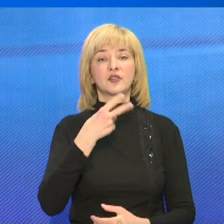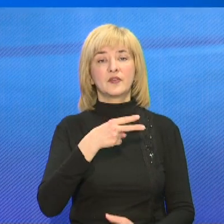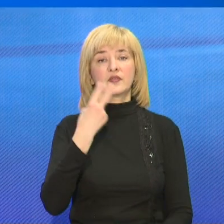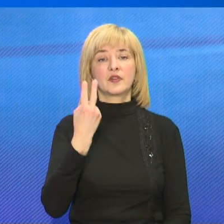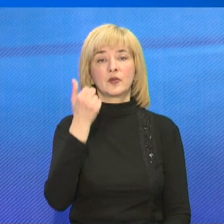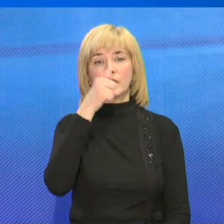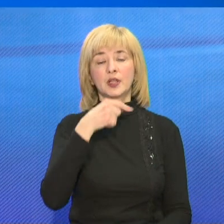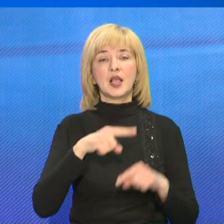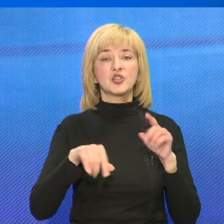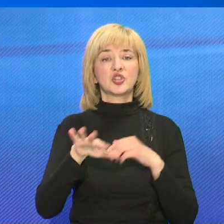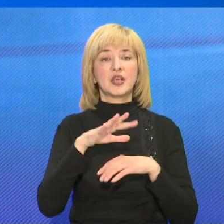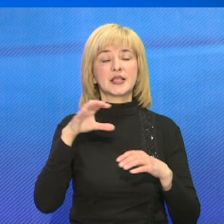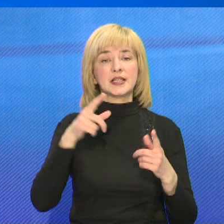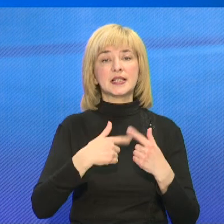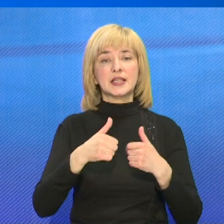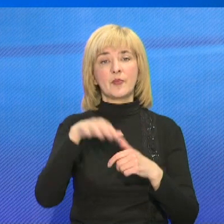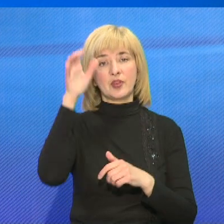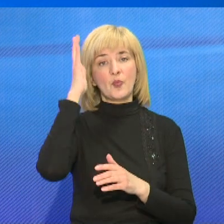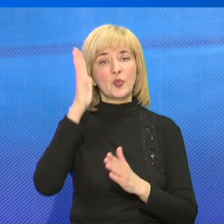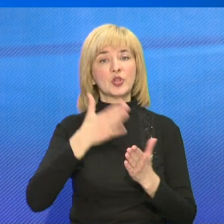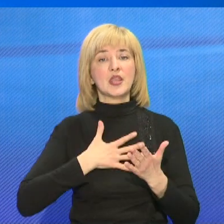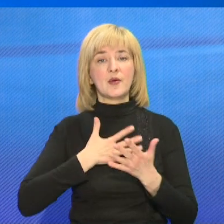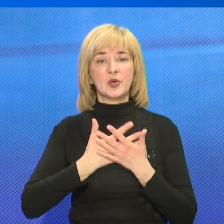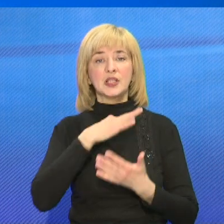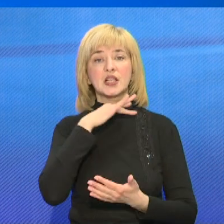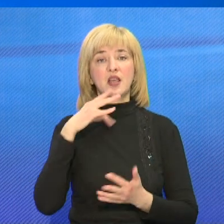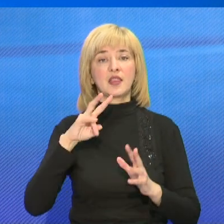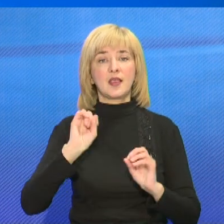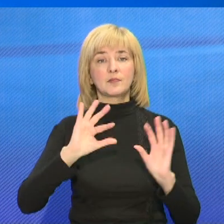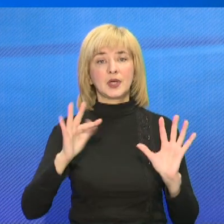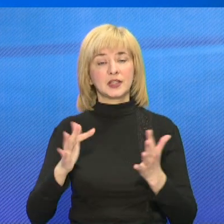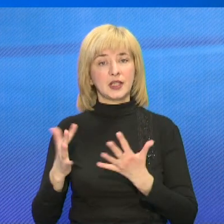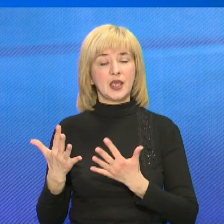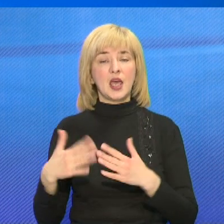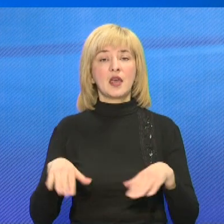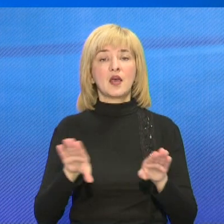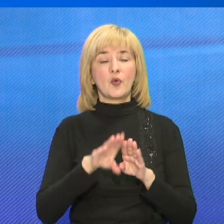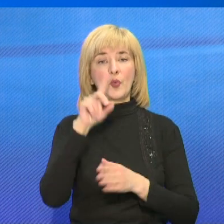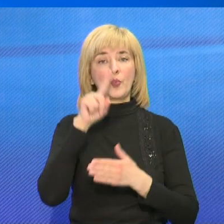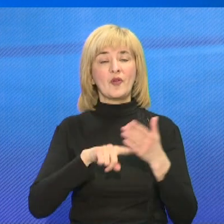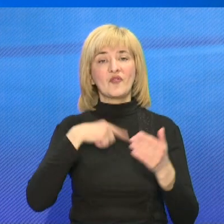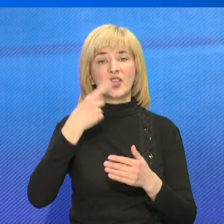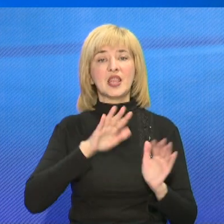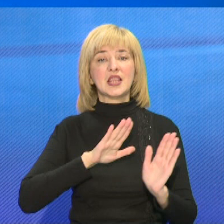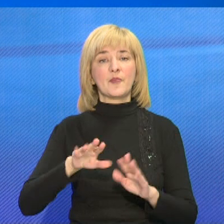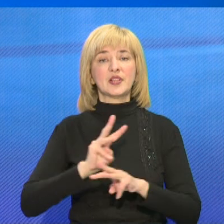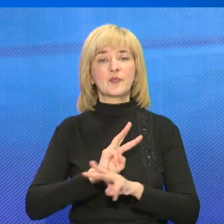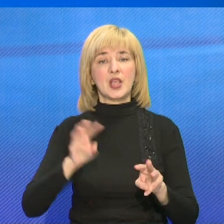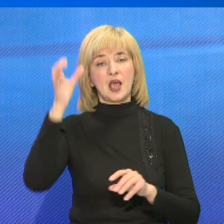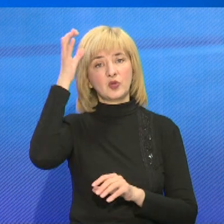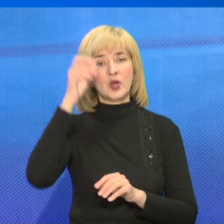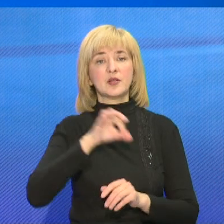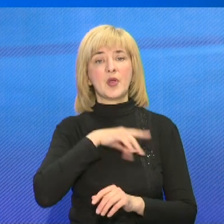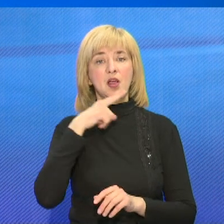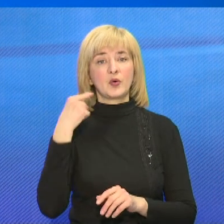2022 год для айчыннай сістэмы адукацыі будзе напружаным і насычаным на падзеі. Такую пэўненасць выказаў намеснік міністра адукацыі